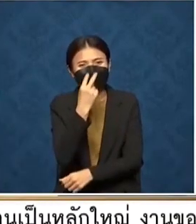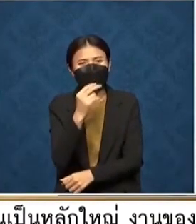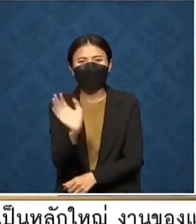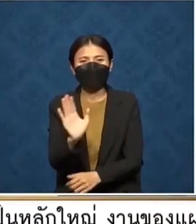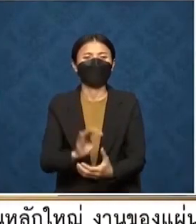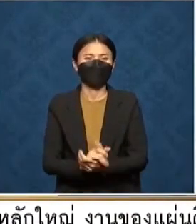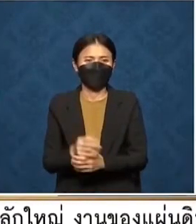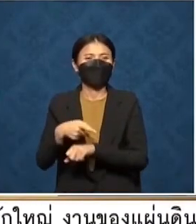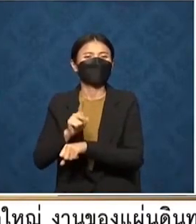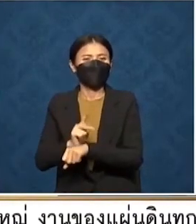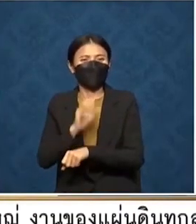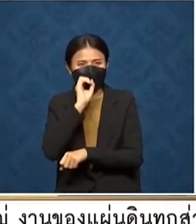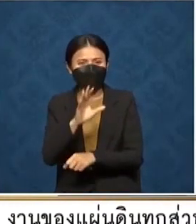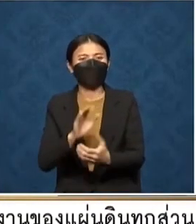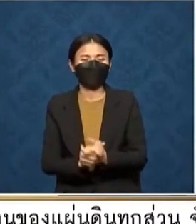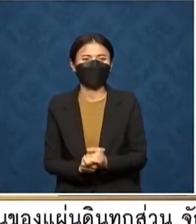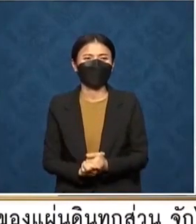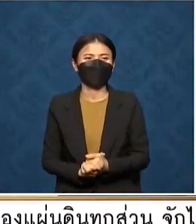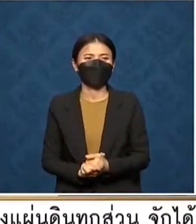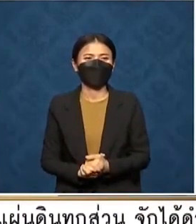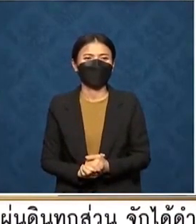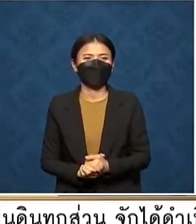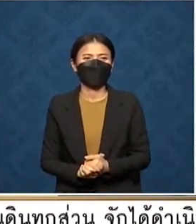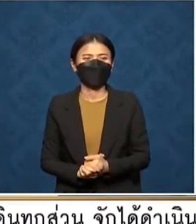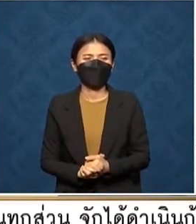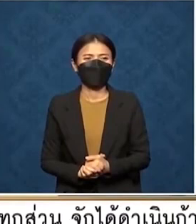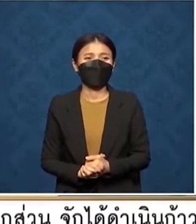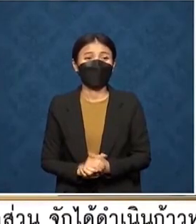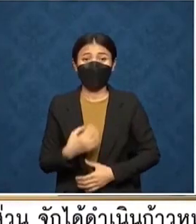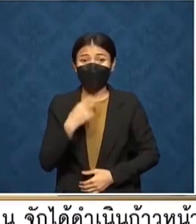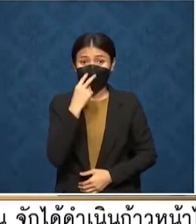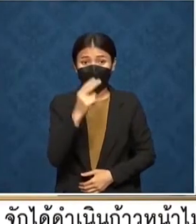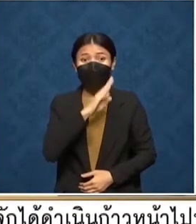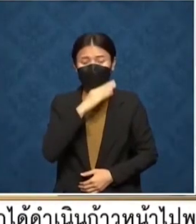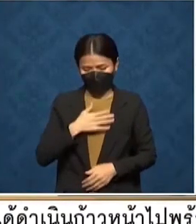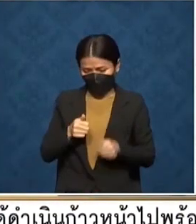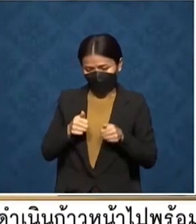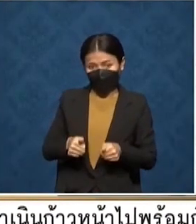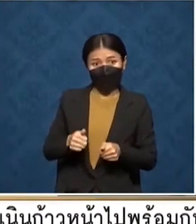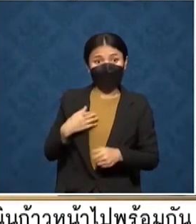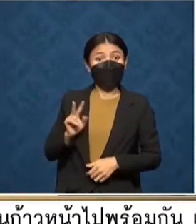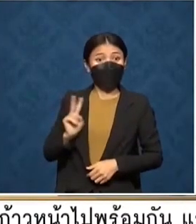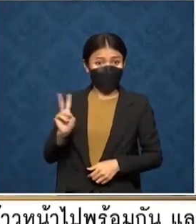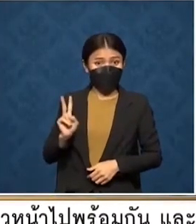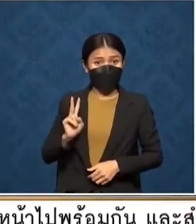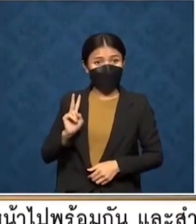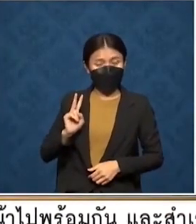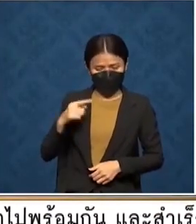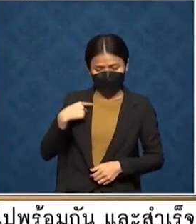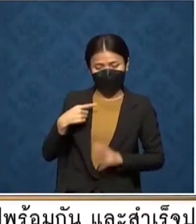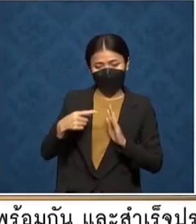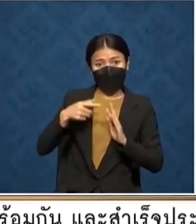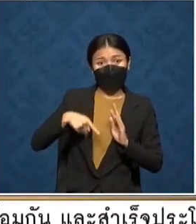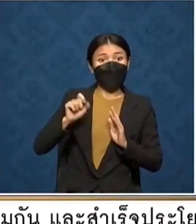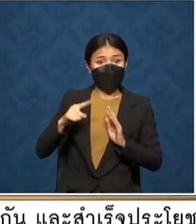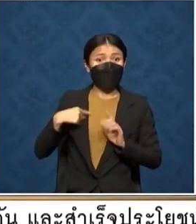ครับ อันที่2นี่ผมคิดว่ามันเป็นช่วงปลายฤดูกาลสภาจะเข้าสู่การเลือกตั้ง ครับ พรรคการเมือง